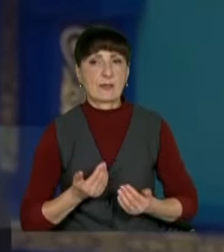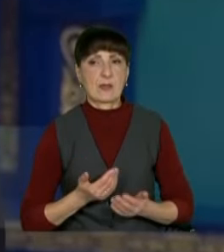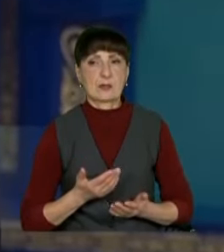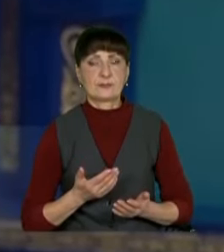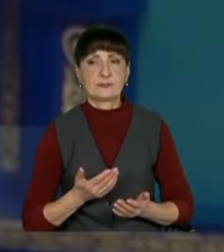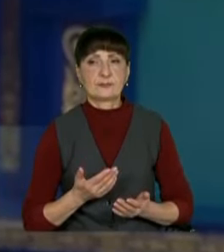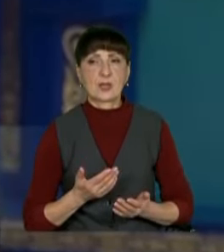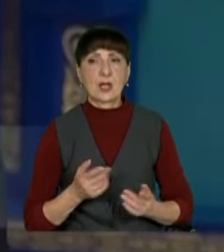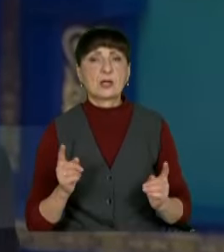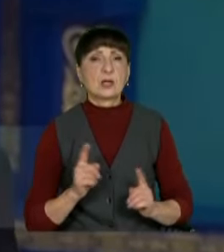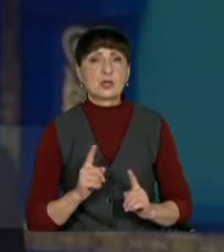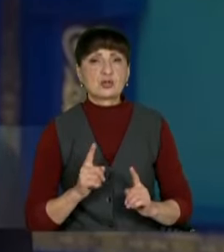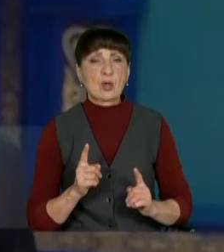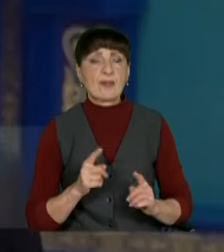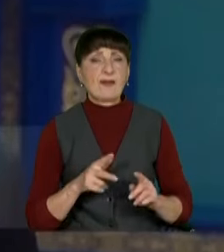значит, чтобы